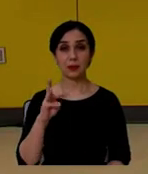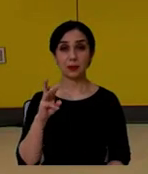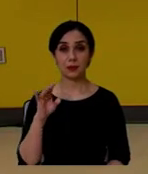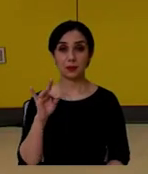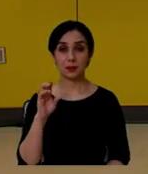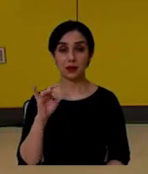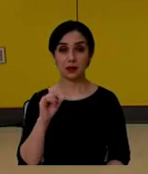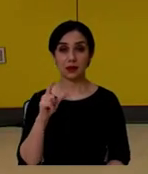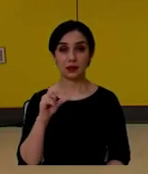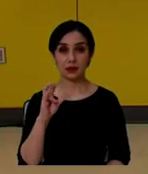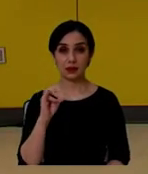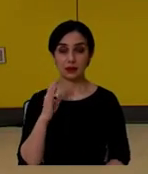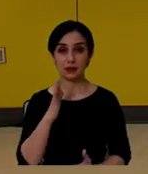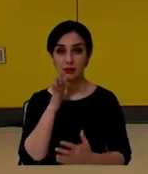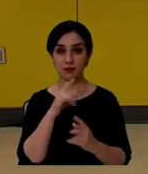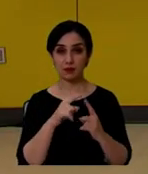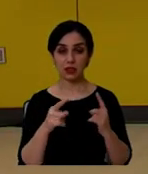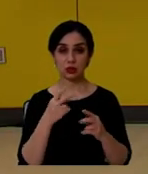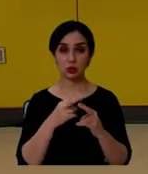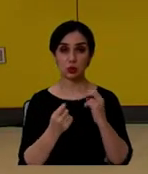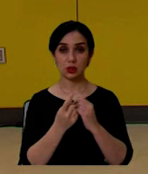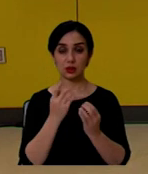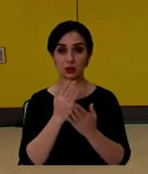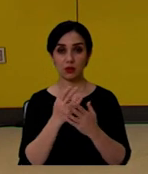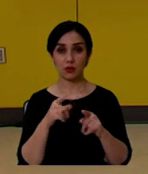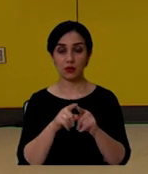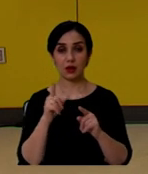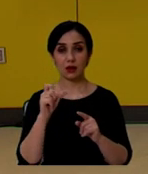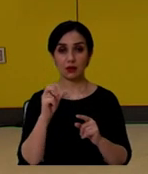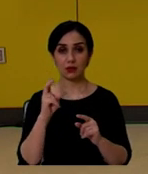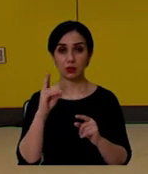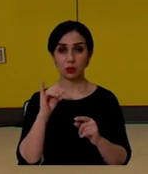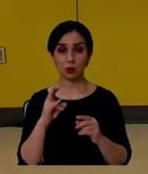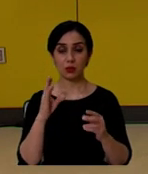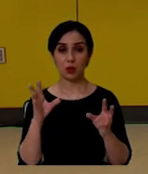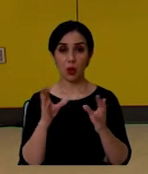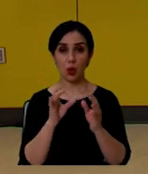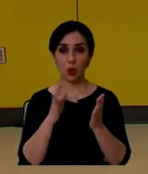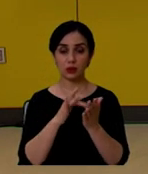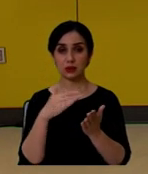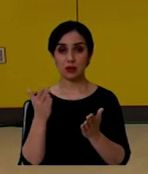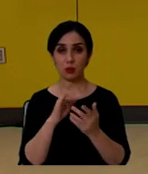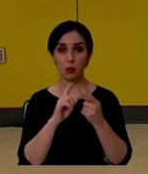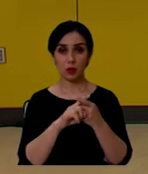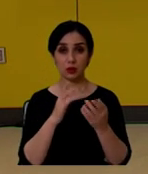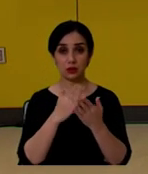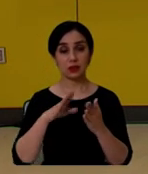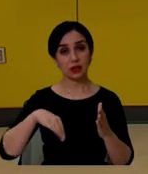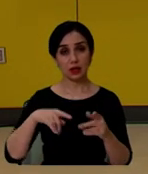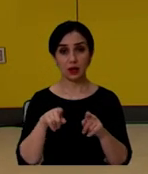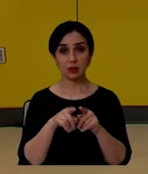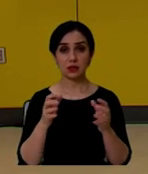davrida yuzaga kelgan suzgich pufagi va xalqum orasidagi bog'lanish keyin ham saqlanib